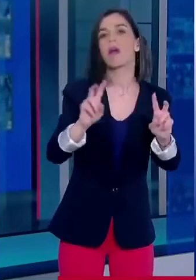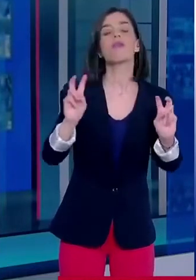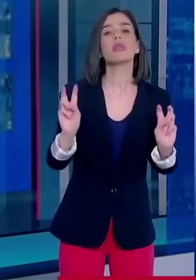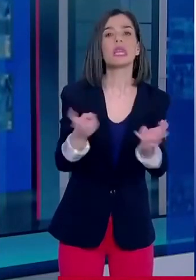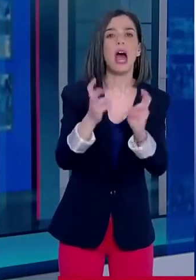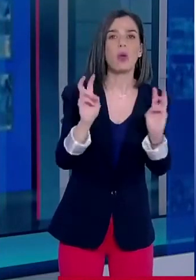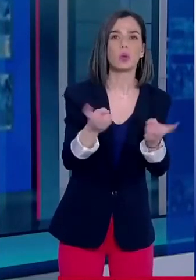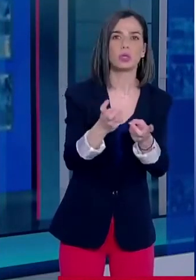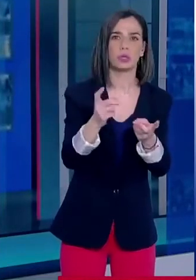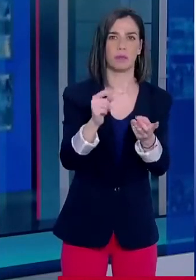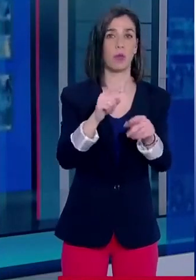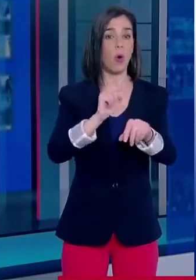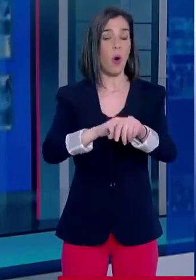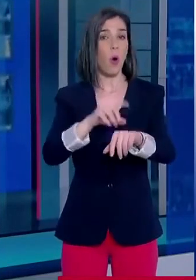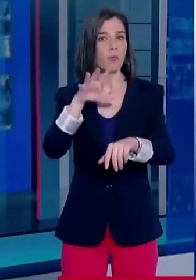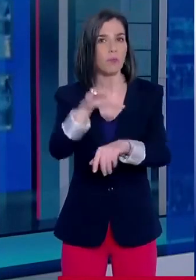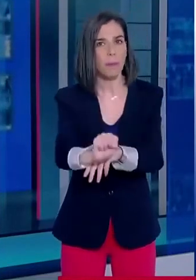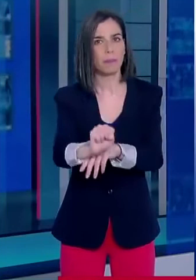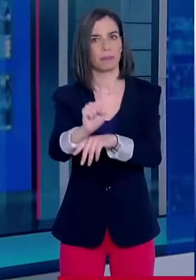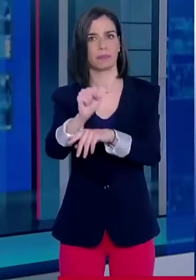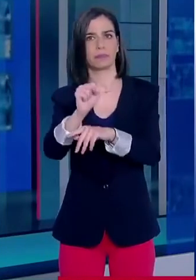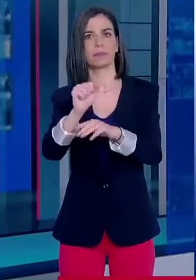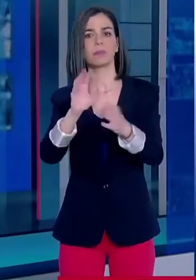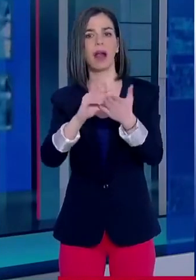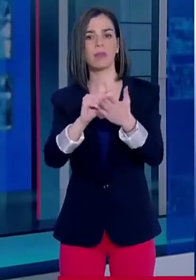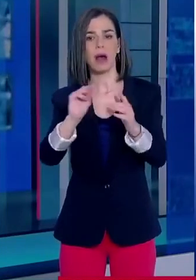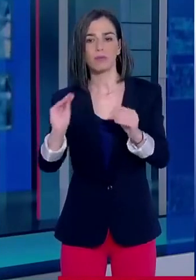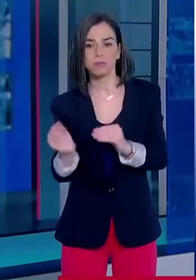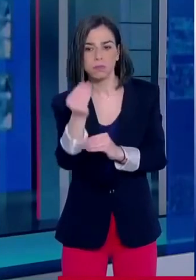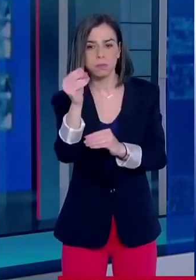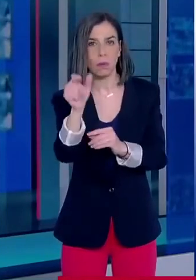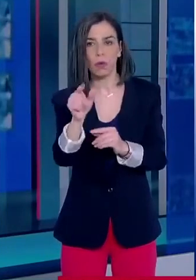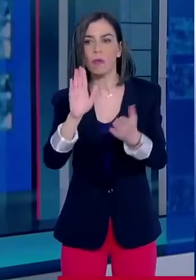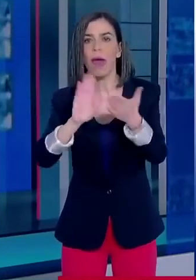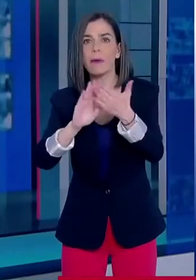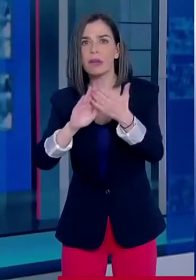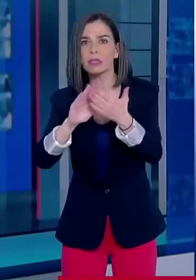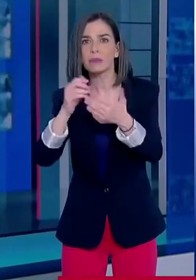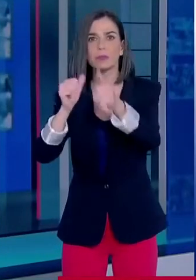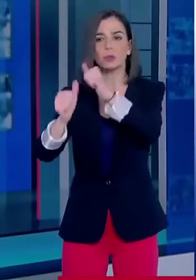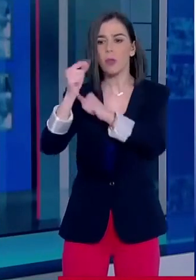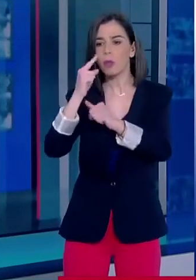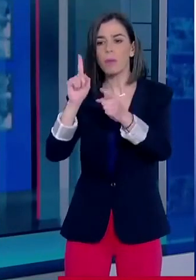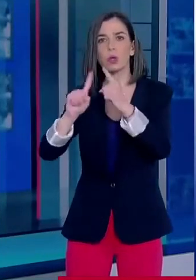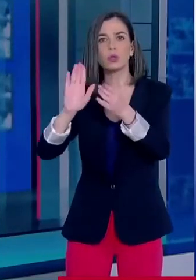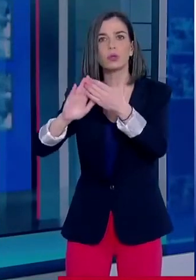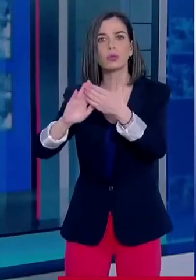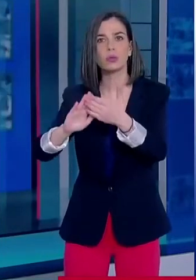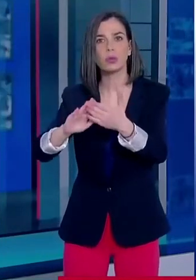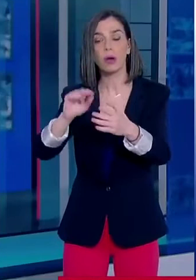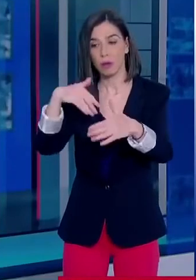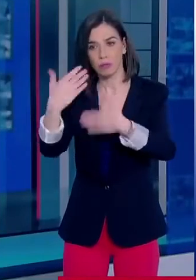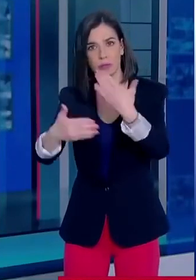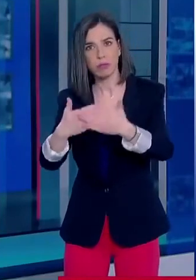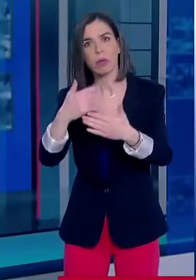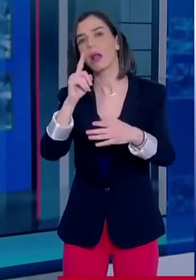διάγνωση, η έγκαιρη ιχνηλάτηση, η απομόνωση των επαφών, ώστε να παρακολουθούμε με βάση αυτό το εργαλείο